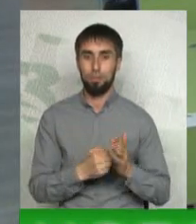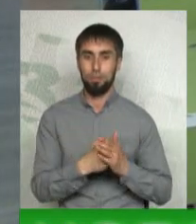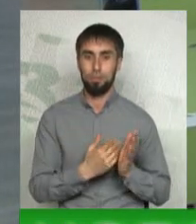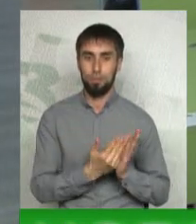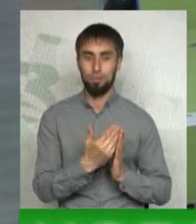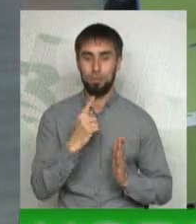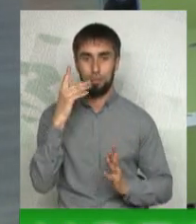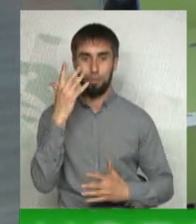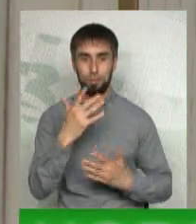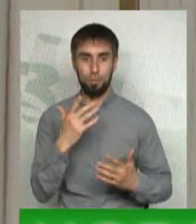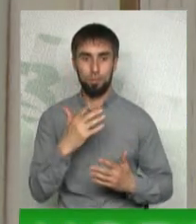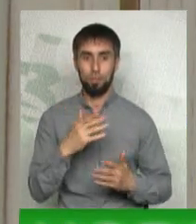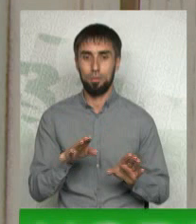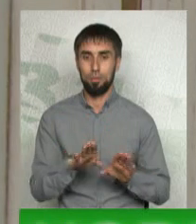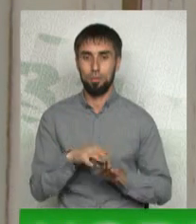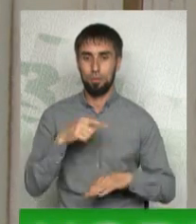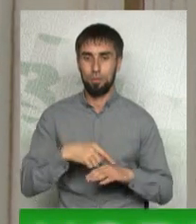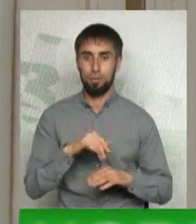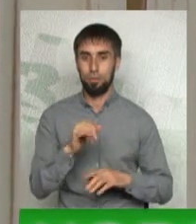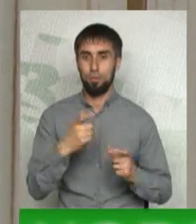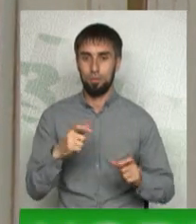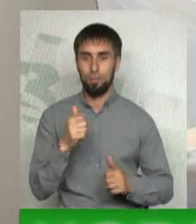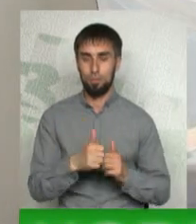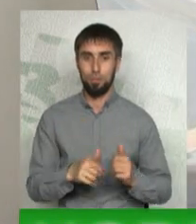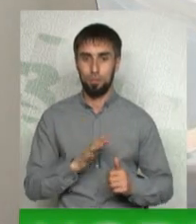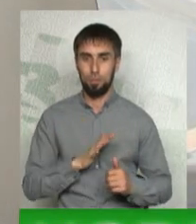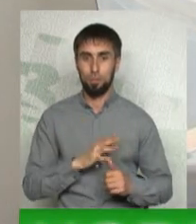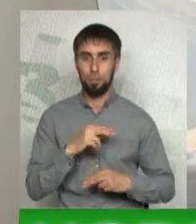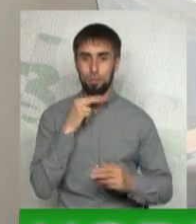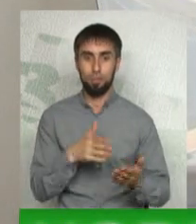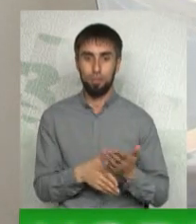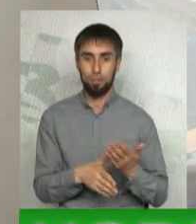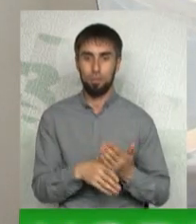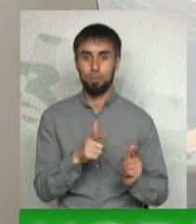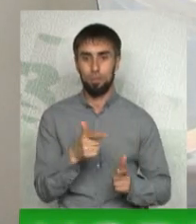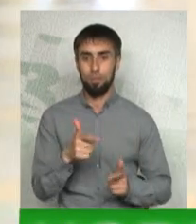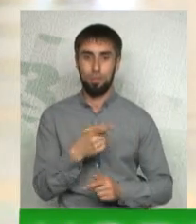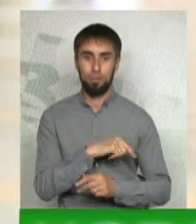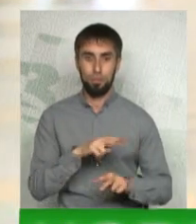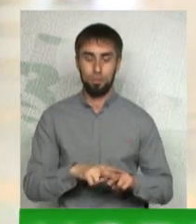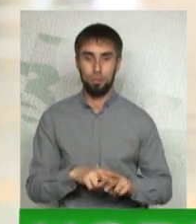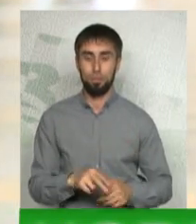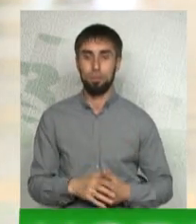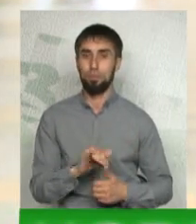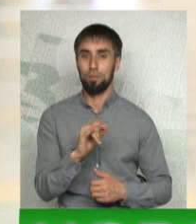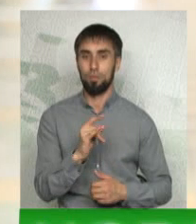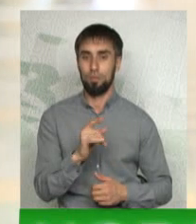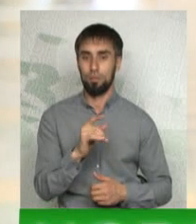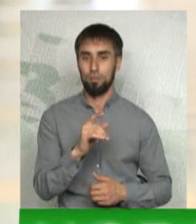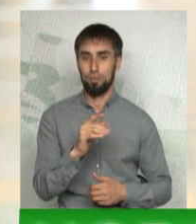давление, головокружение. Подобное состояние у экзаменуемых часто. Оказать помощь им готовы в медпункте. Ребенка